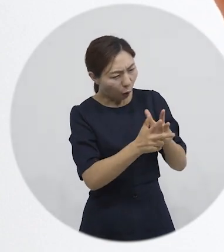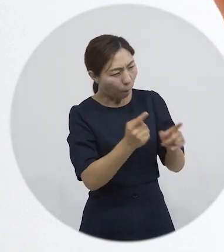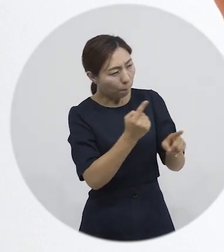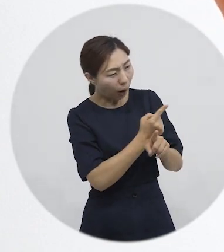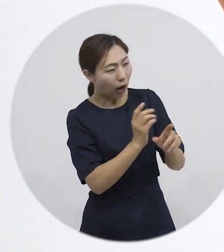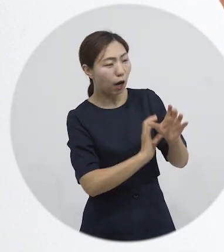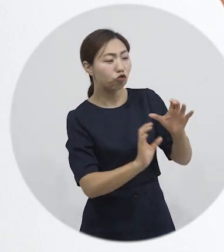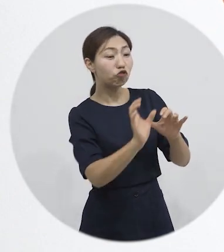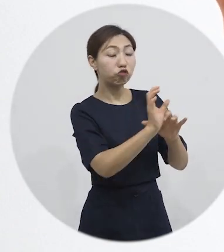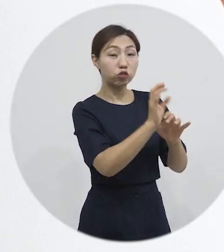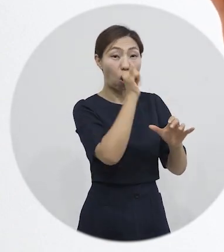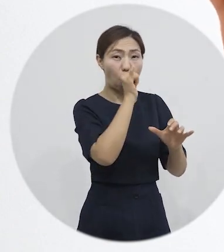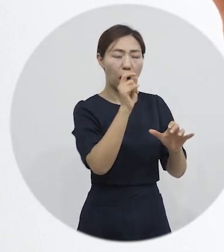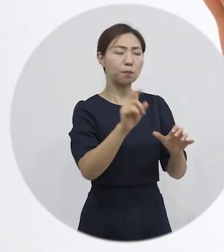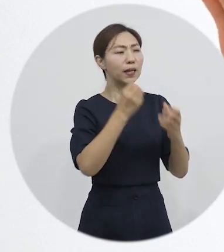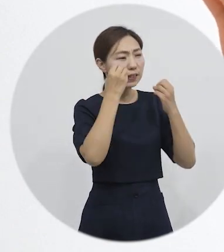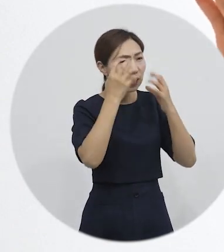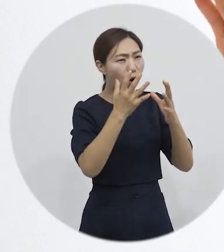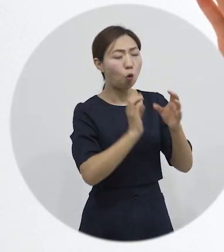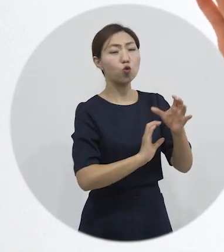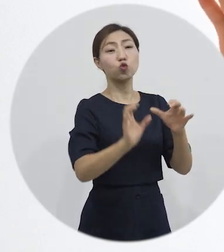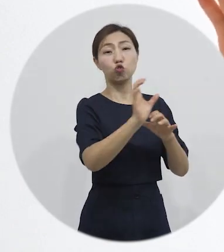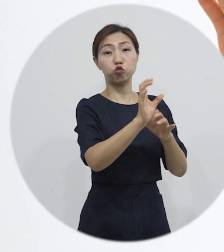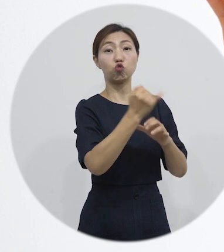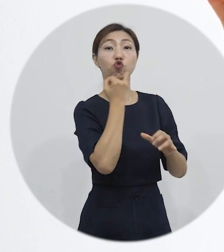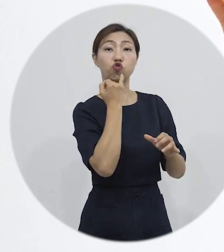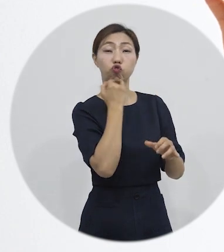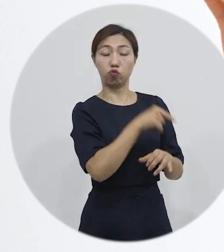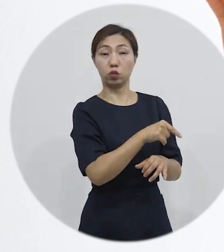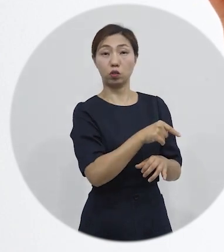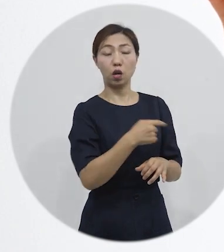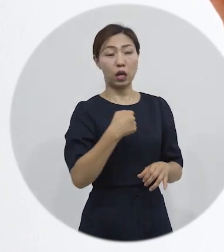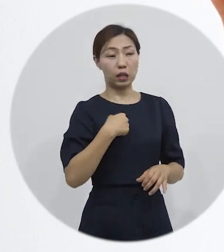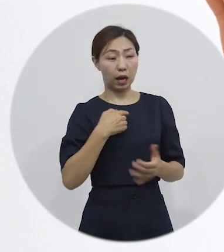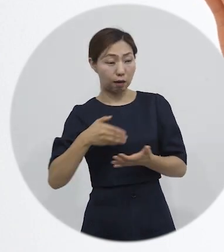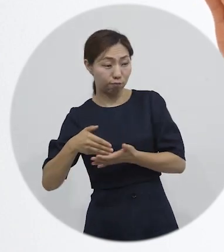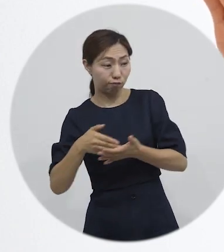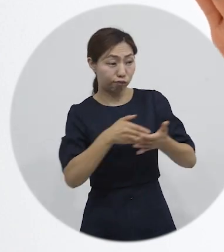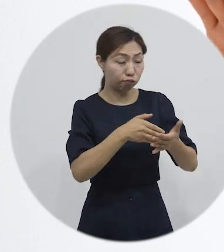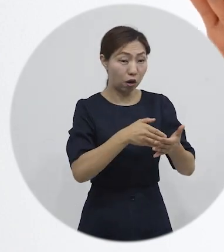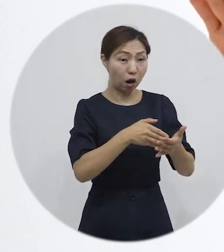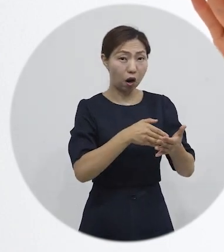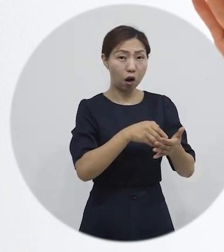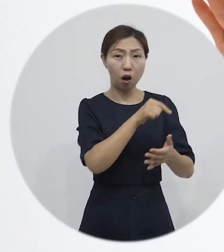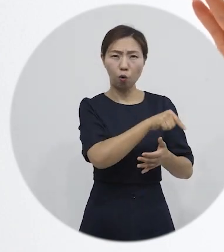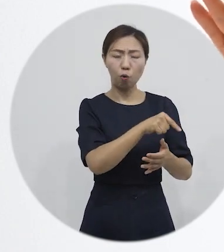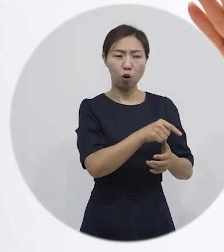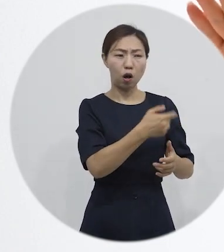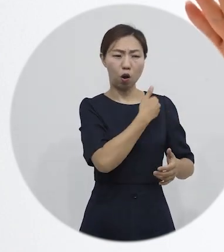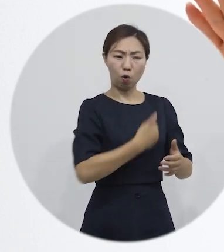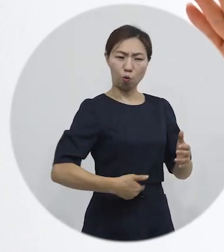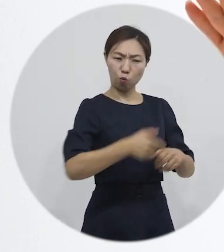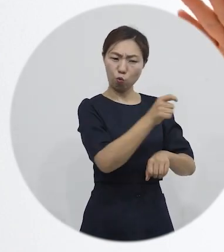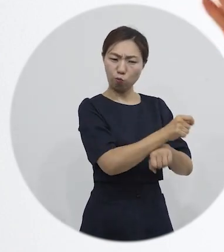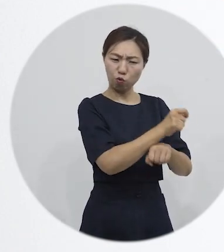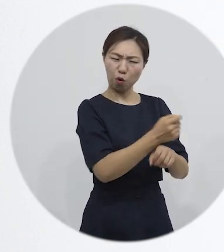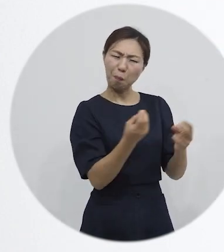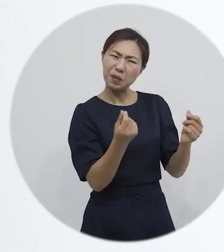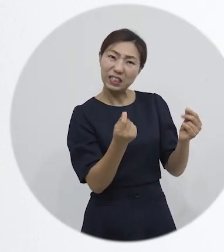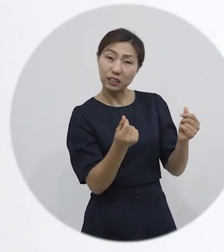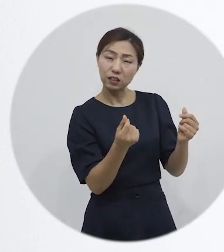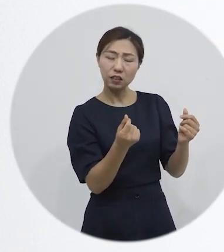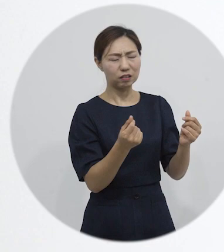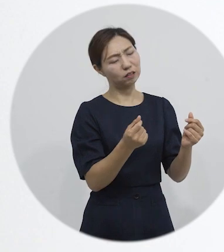사업을 제안하면 훨씬 더 수용되기가 좋은 거죠. 근데 내가 내는 사업과 행정에서 이미 하고 있는 사업이 유사해요. 그러면 이제